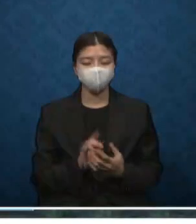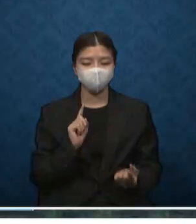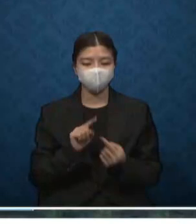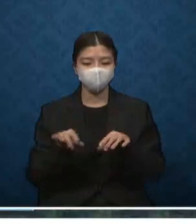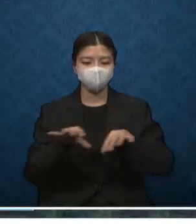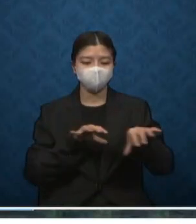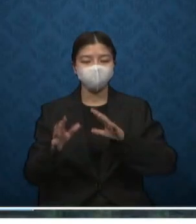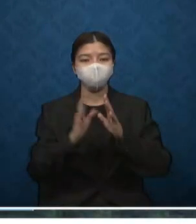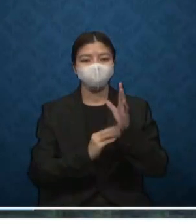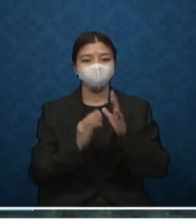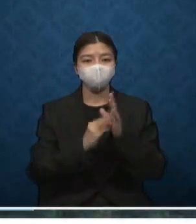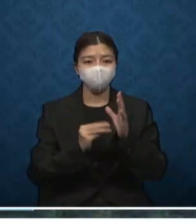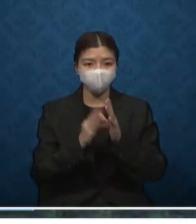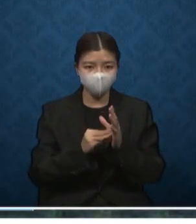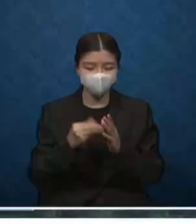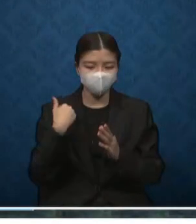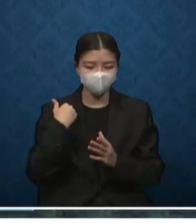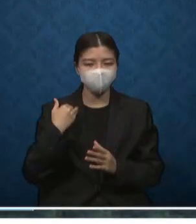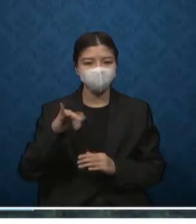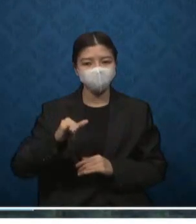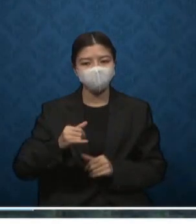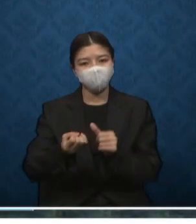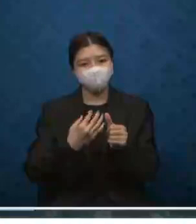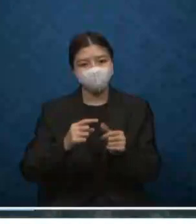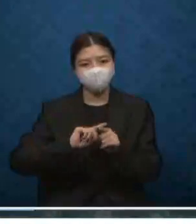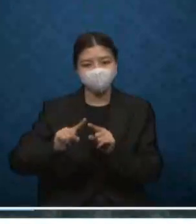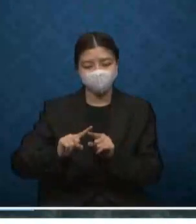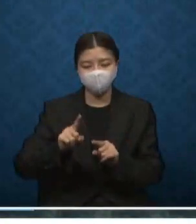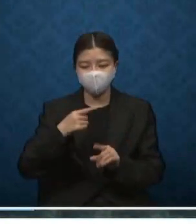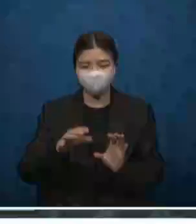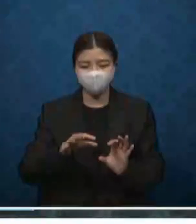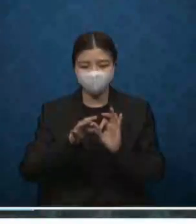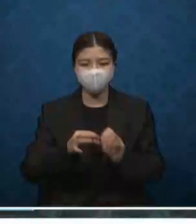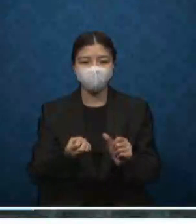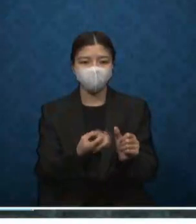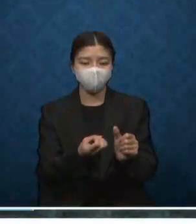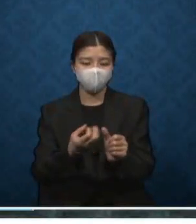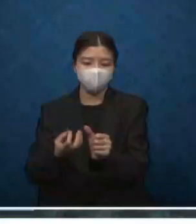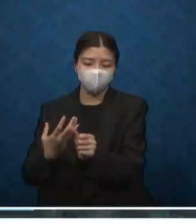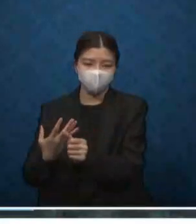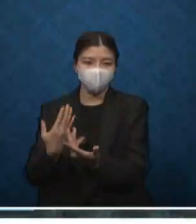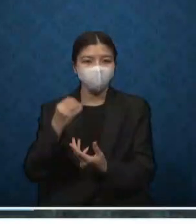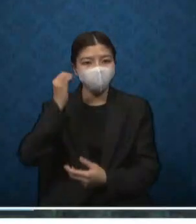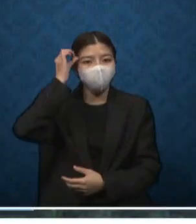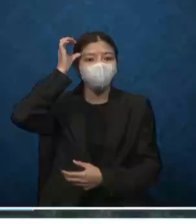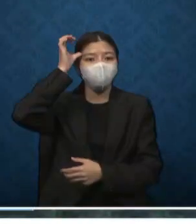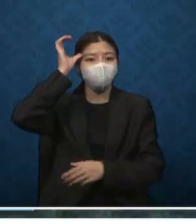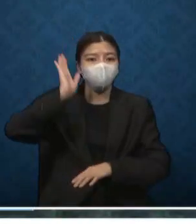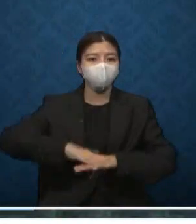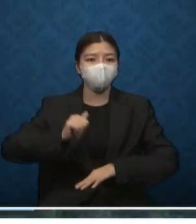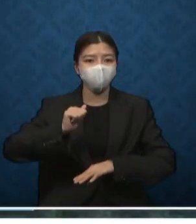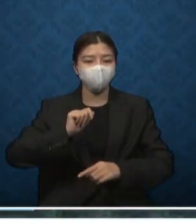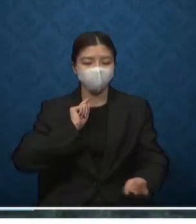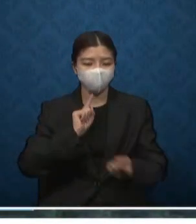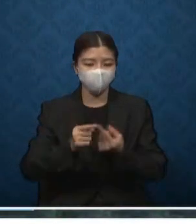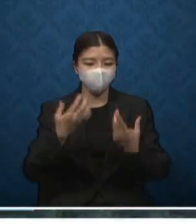จัดสัมมนานะครับเพื่อรับฟังความคิดเห็นจากผู้มีส่วนที่เกี่ยวข้องแล้วก็ผู้มีความรู้ความสามารถทั้ง